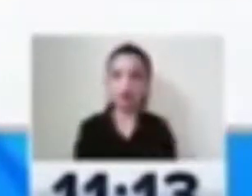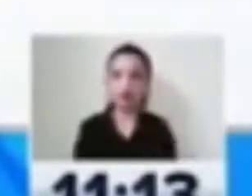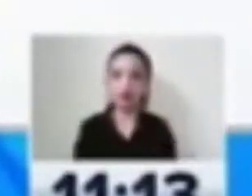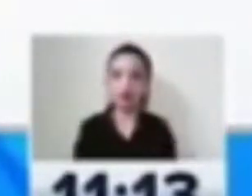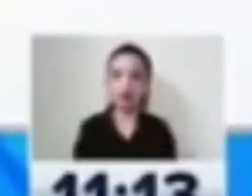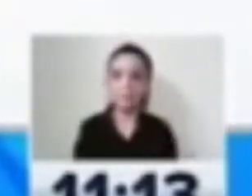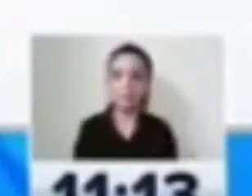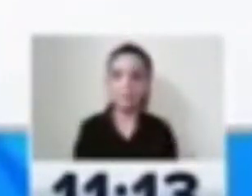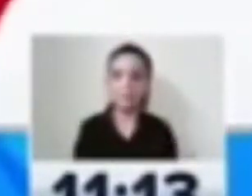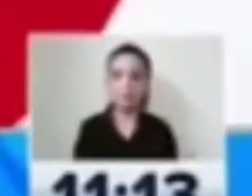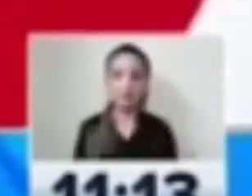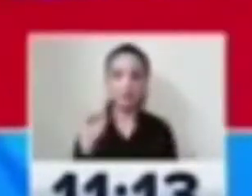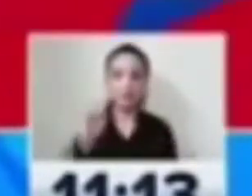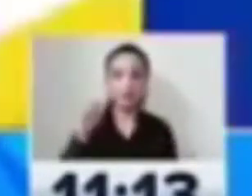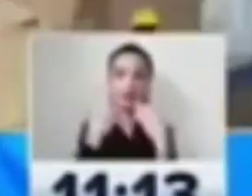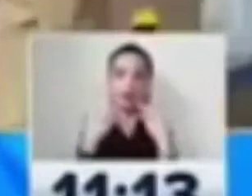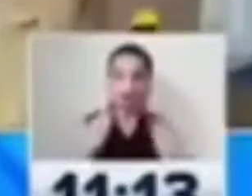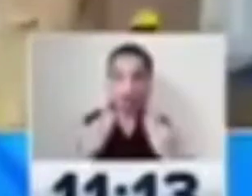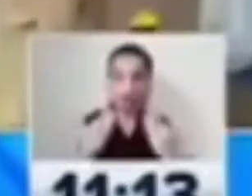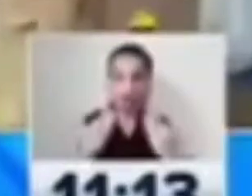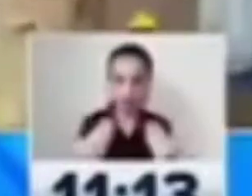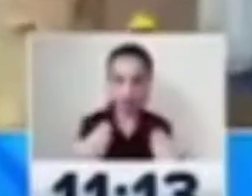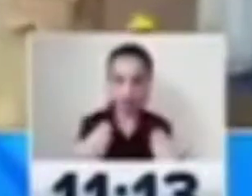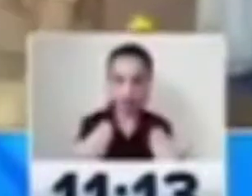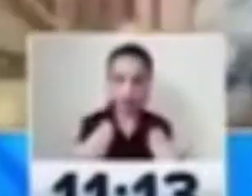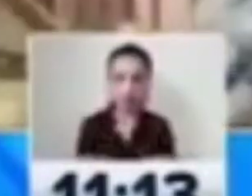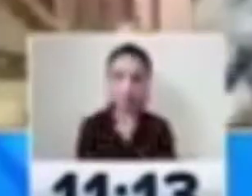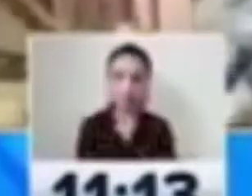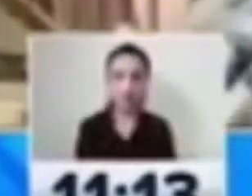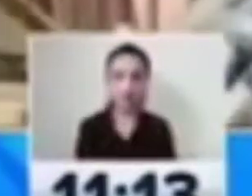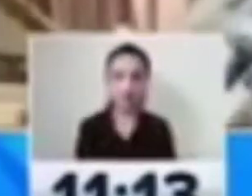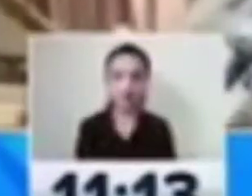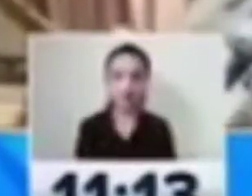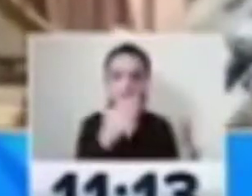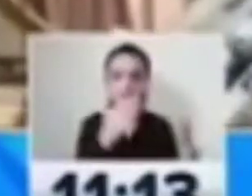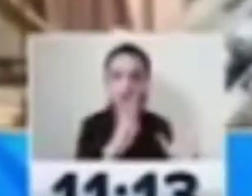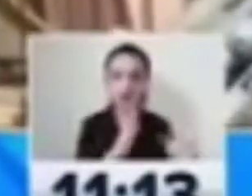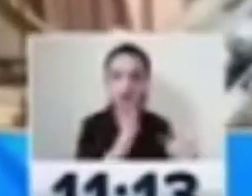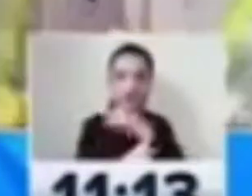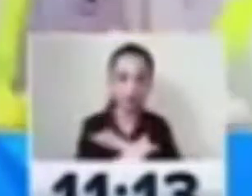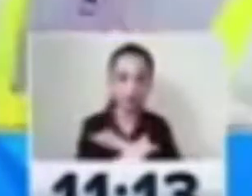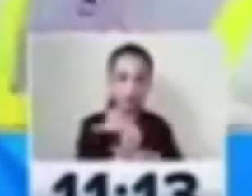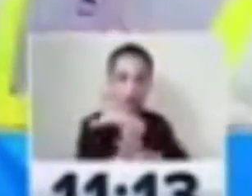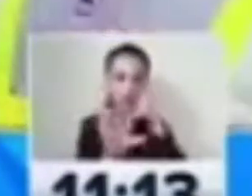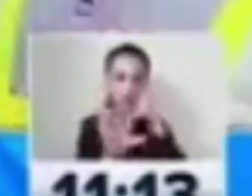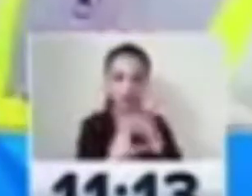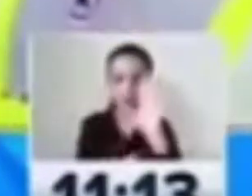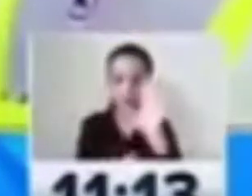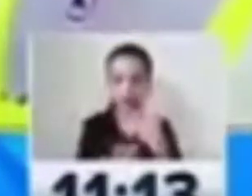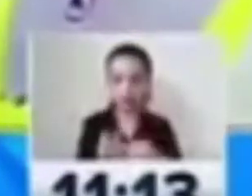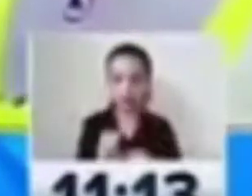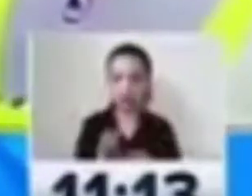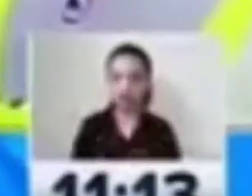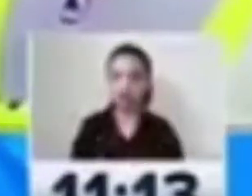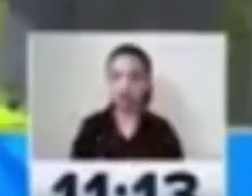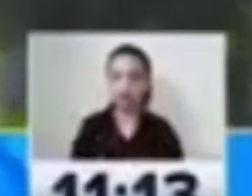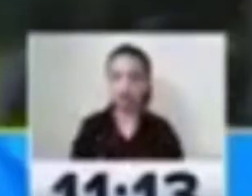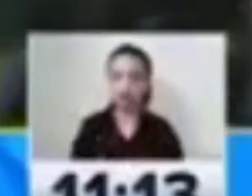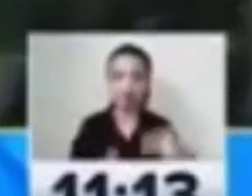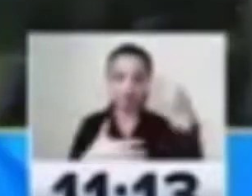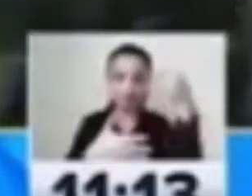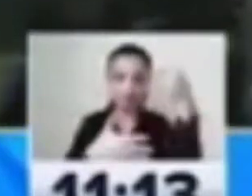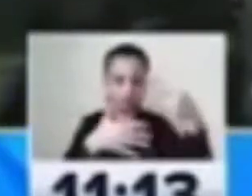Instrument talaga na magsimula po sa Mindanao kasi yung roots po ng dito ay Mindanao